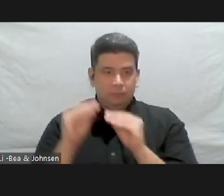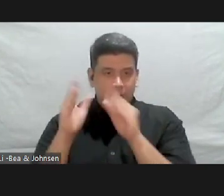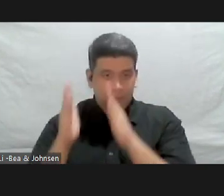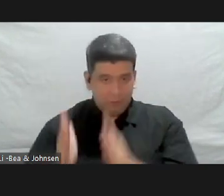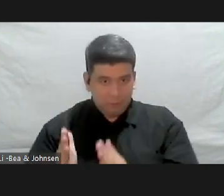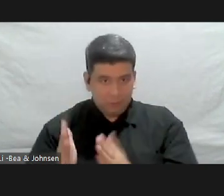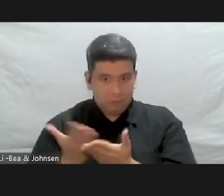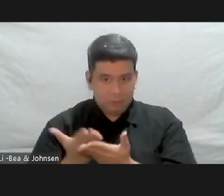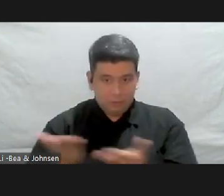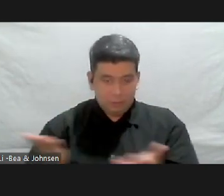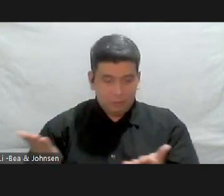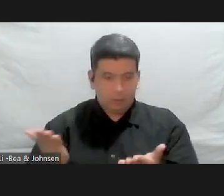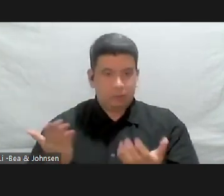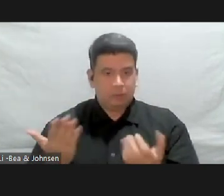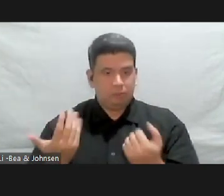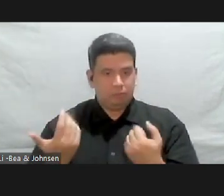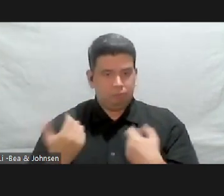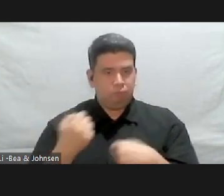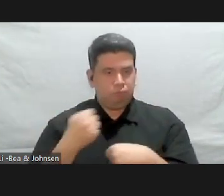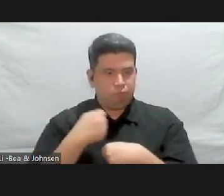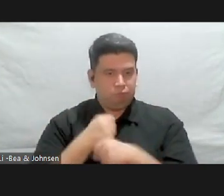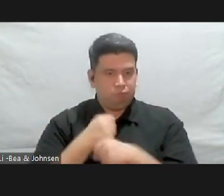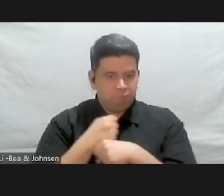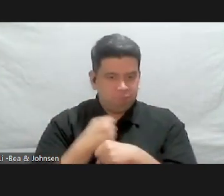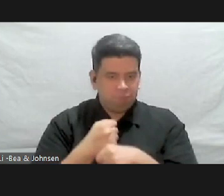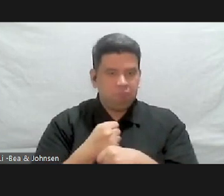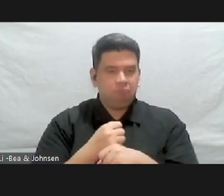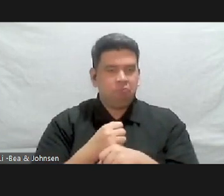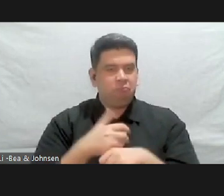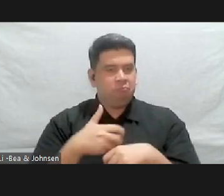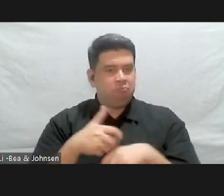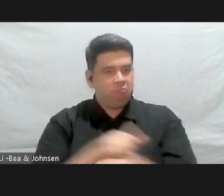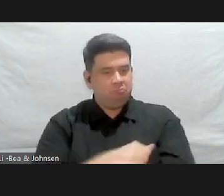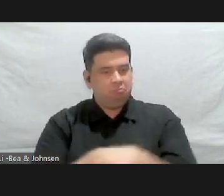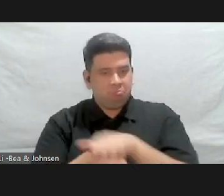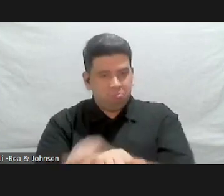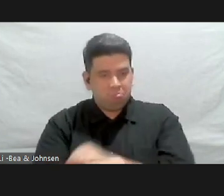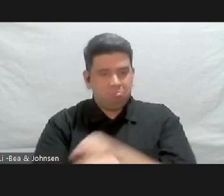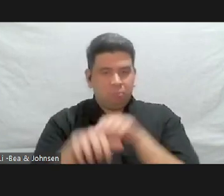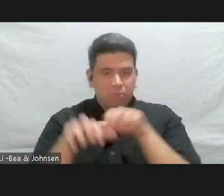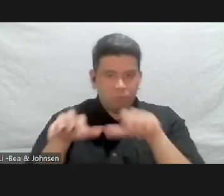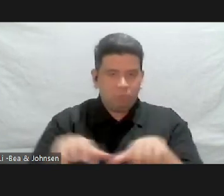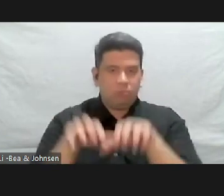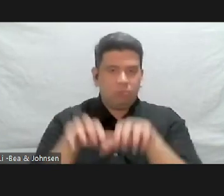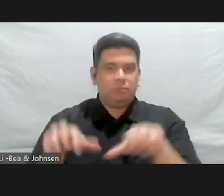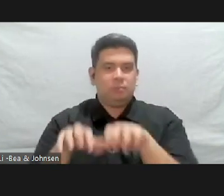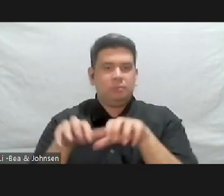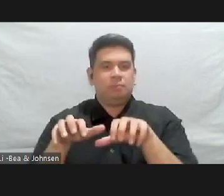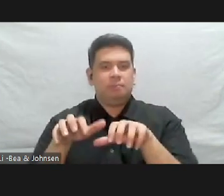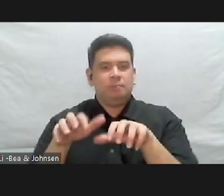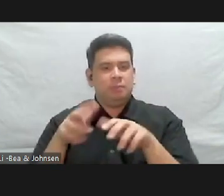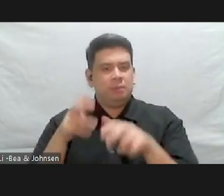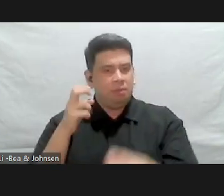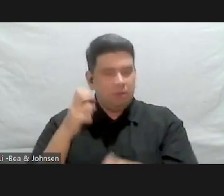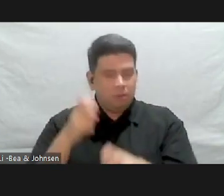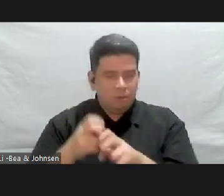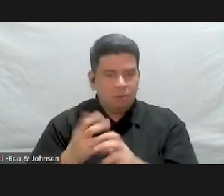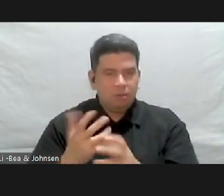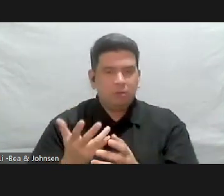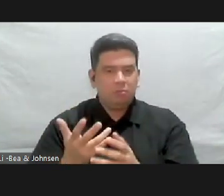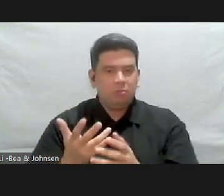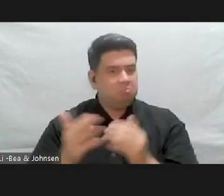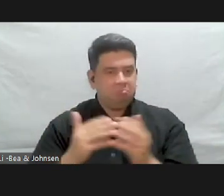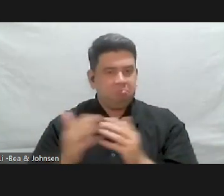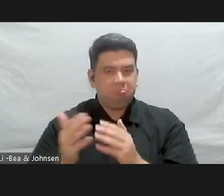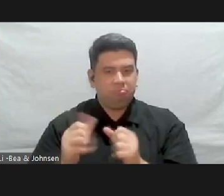Imagine, pinaghirapan mo. So, sana po sa mga LGU, yung mga people's organization natin, mag-issue